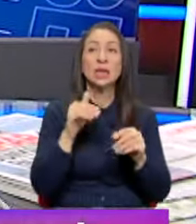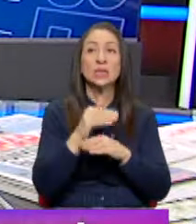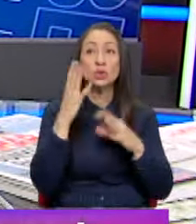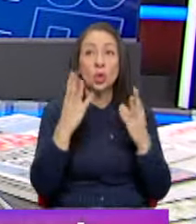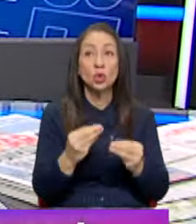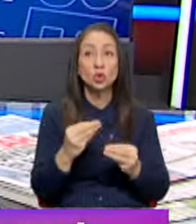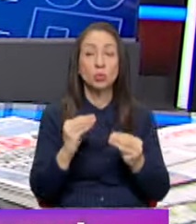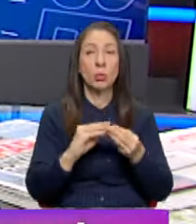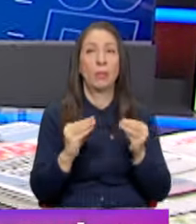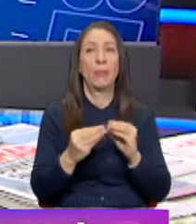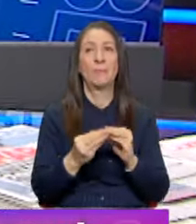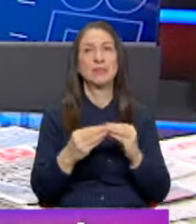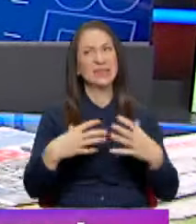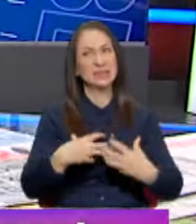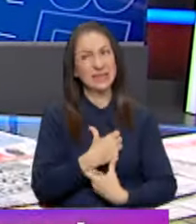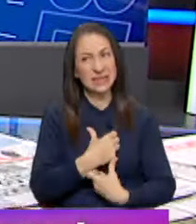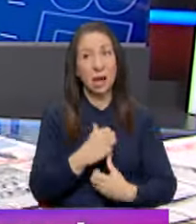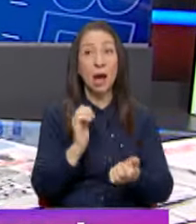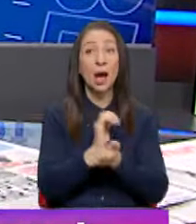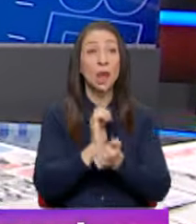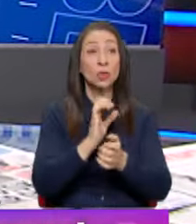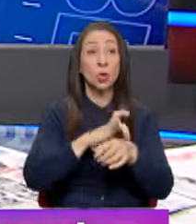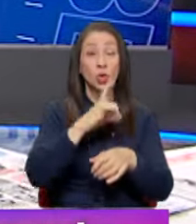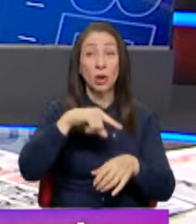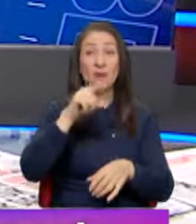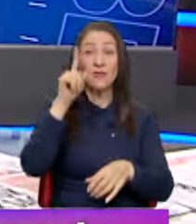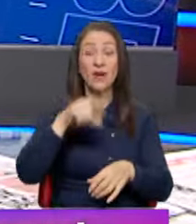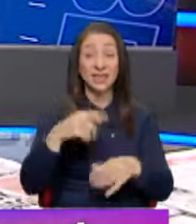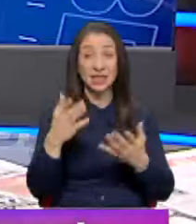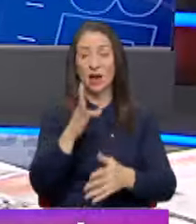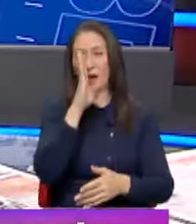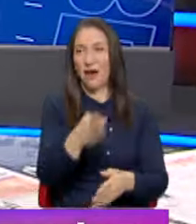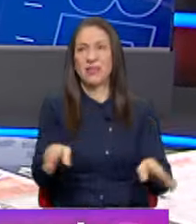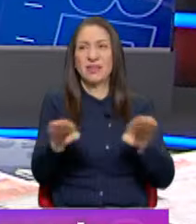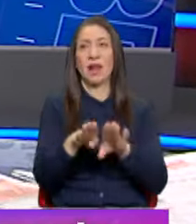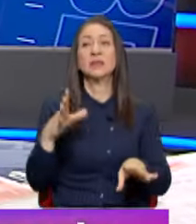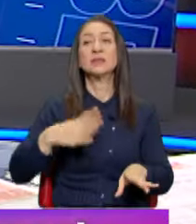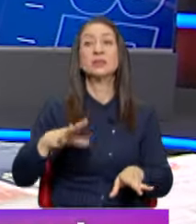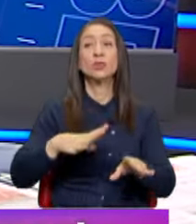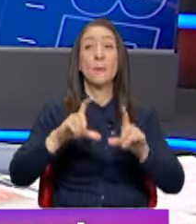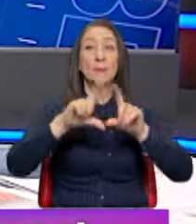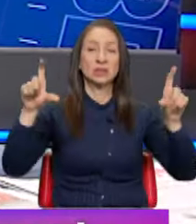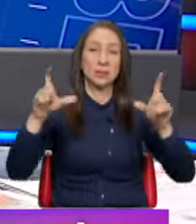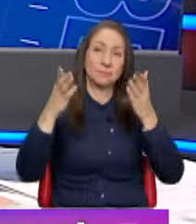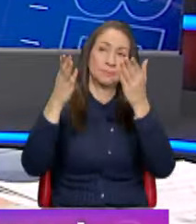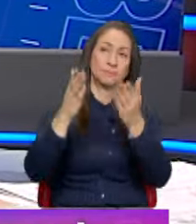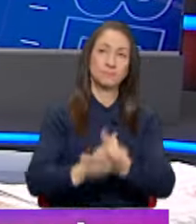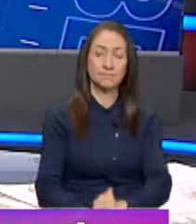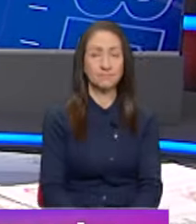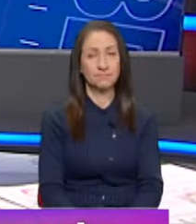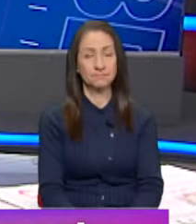oldukları sorun kriz aile hekimleri de vergide Adalet istiyor başlığıyla ekranlarınızda